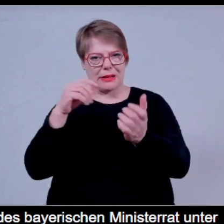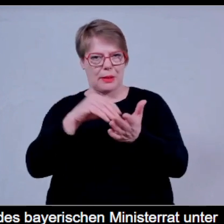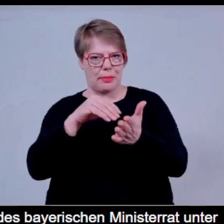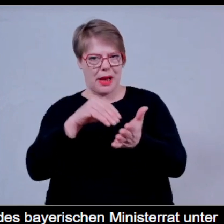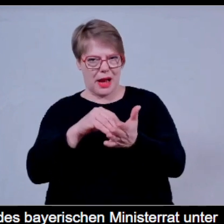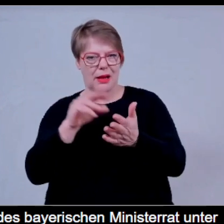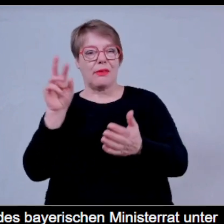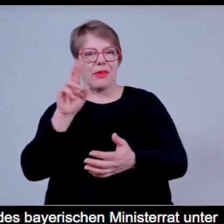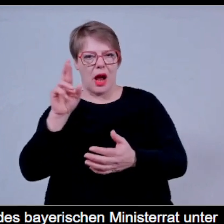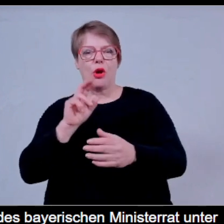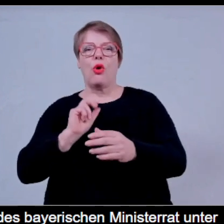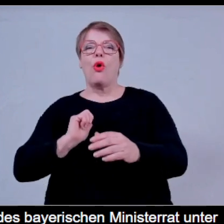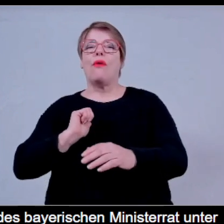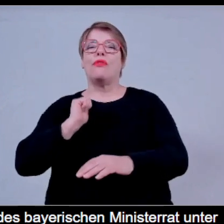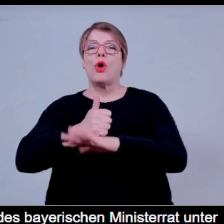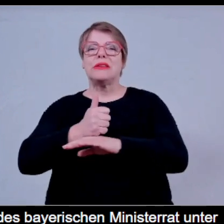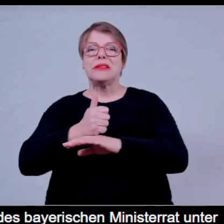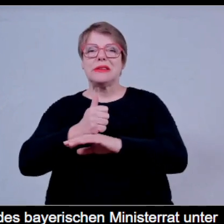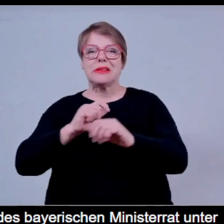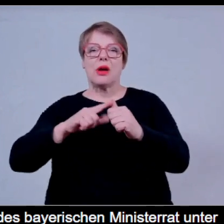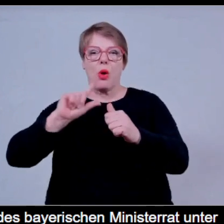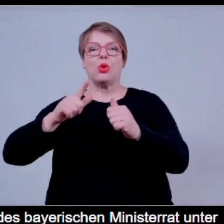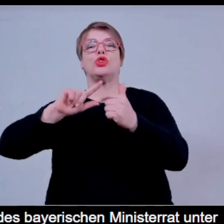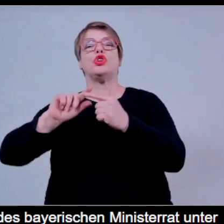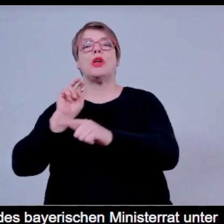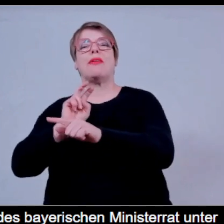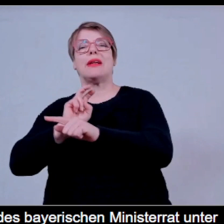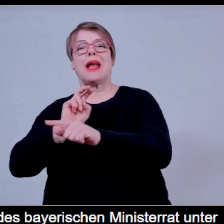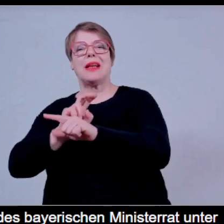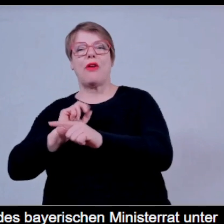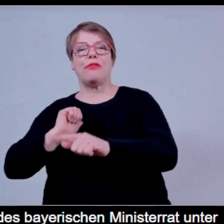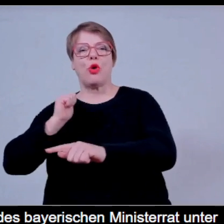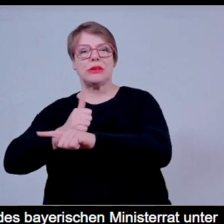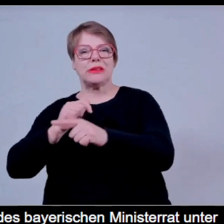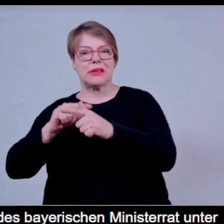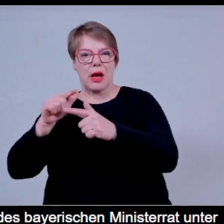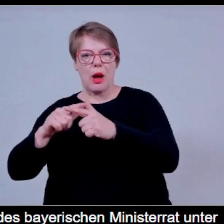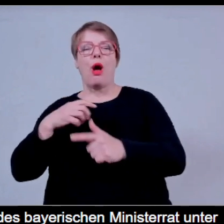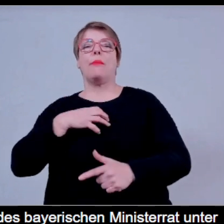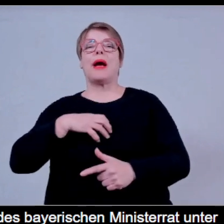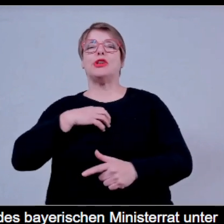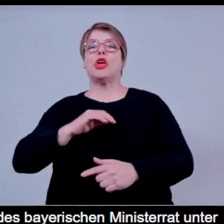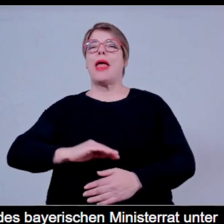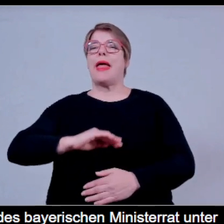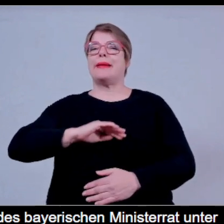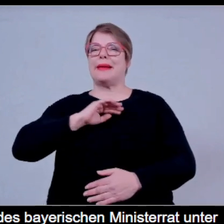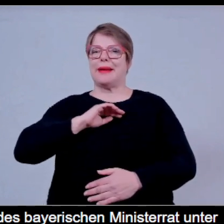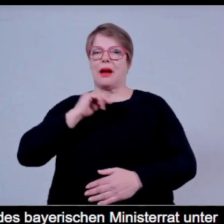beiden ausgetauscht über die Arbeit, die Stellungnahmen des Ethikrats, des Bayerischen Ethikrats.